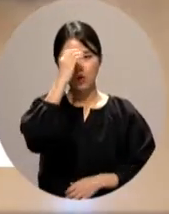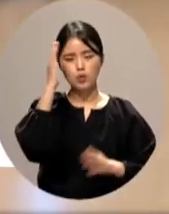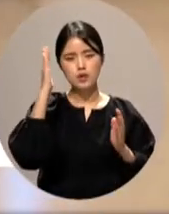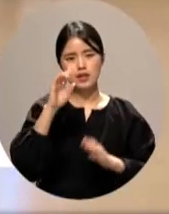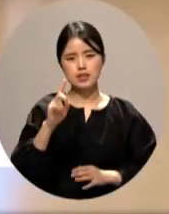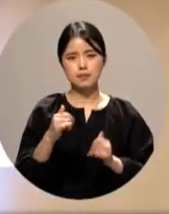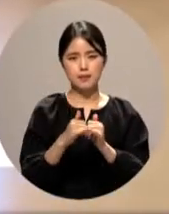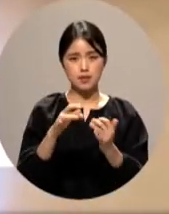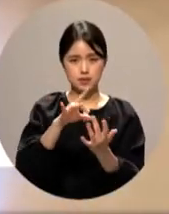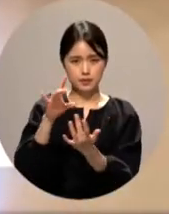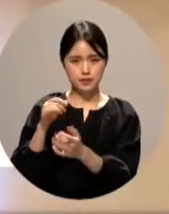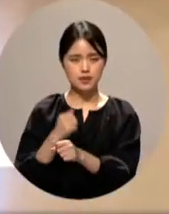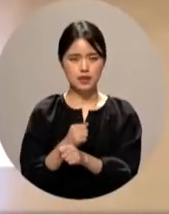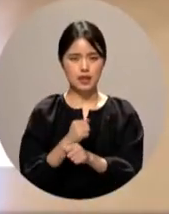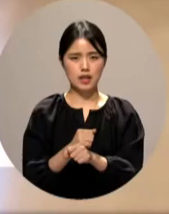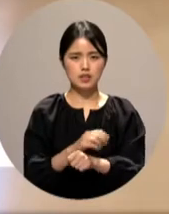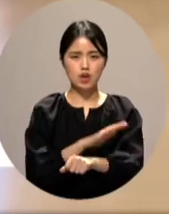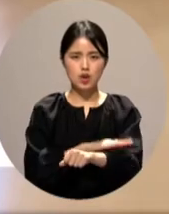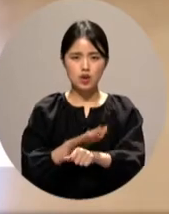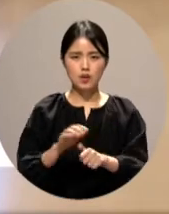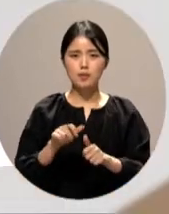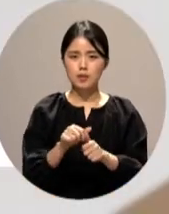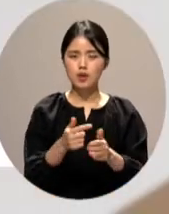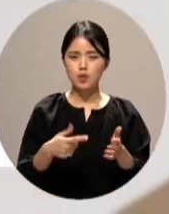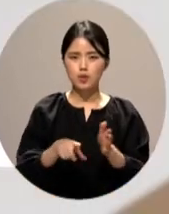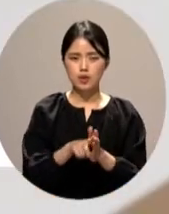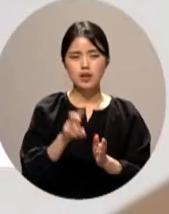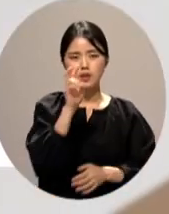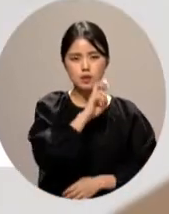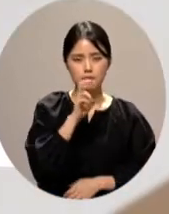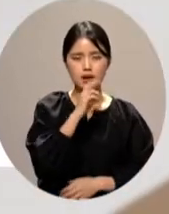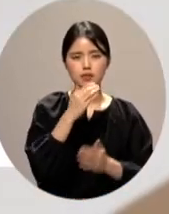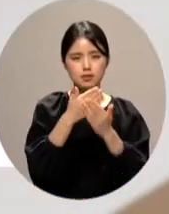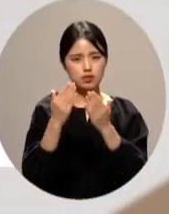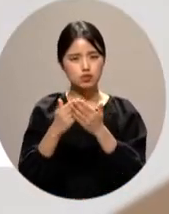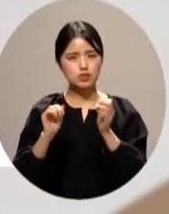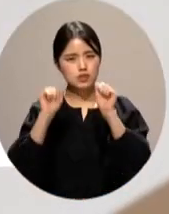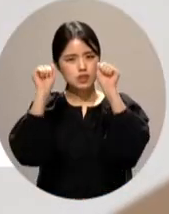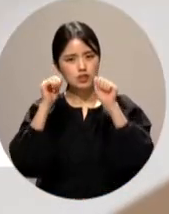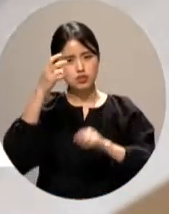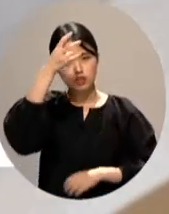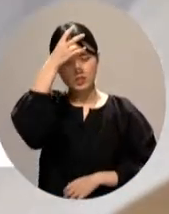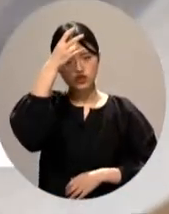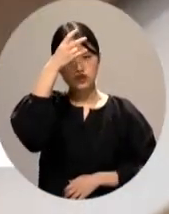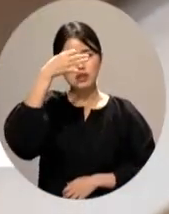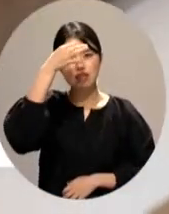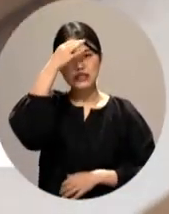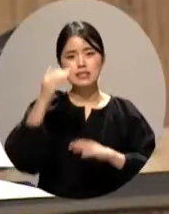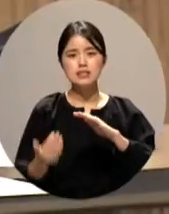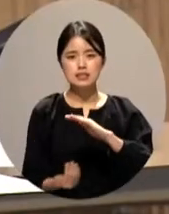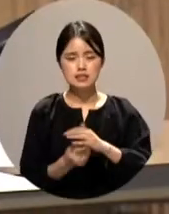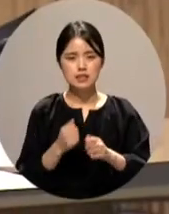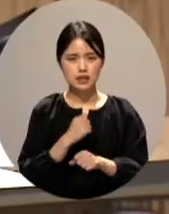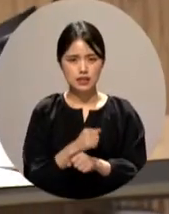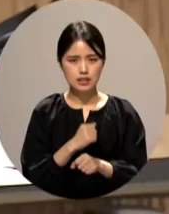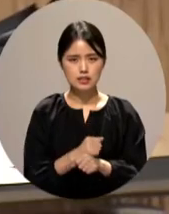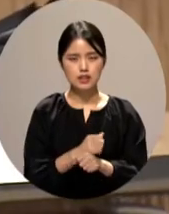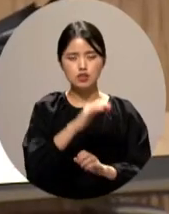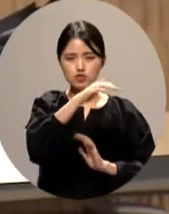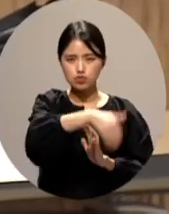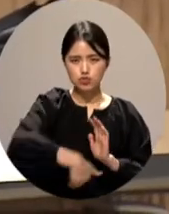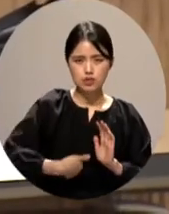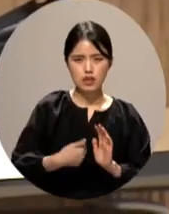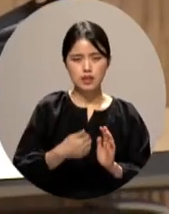을 선정해서 진로 개척을 위한 음악 미술 체육 등 예체능 기능 습득 이나 이미 5 굴삭기